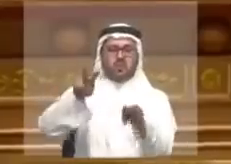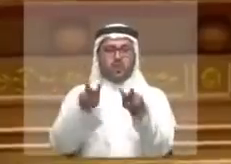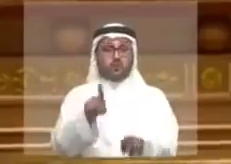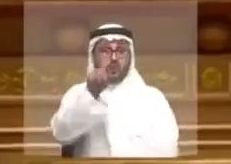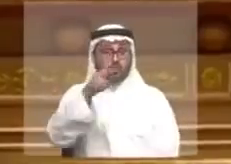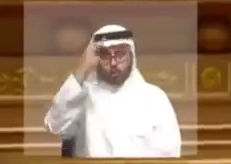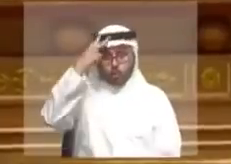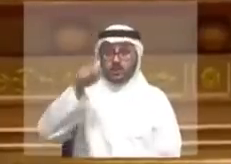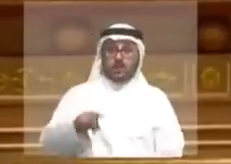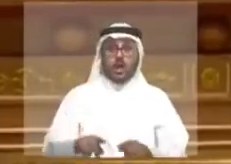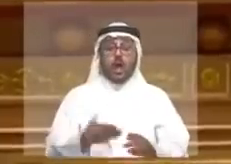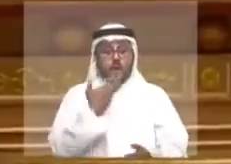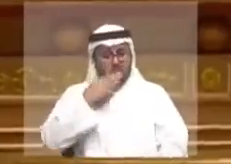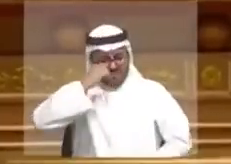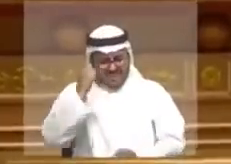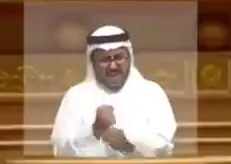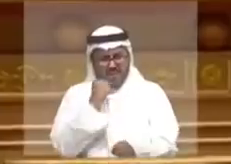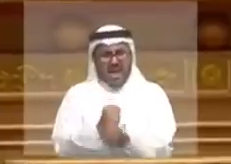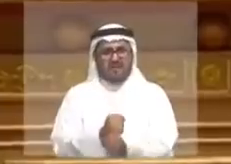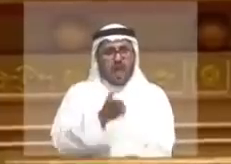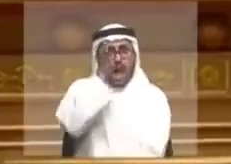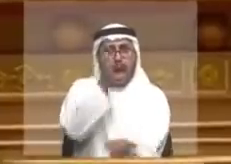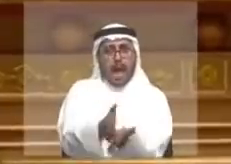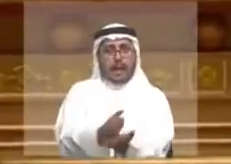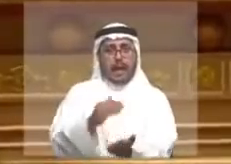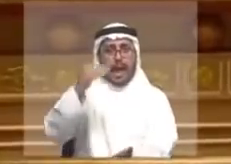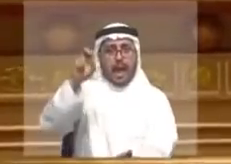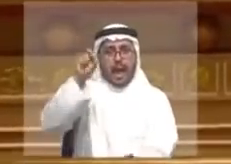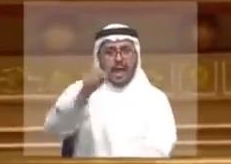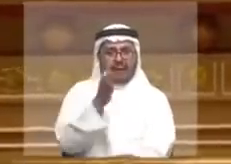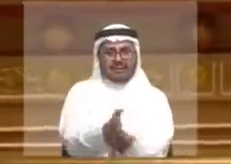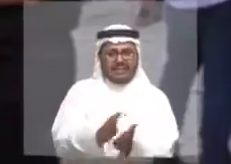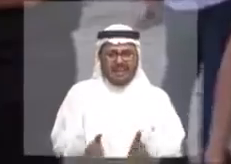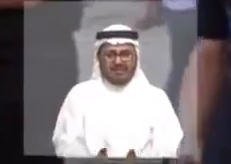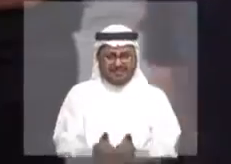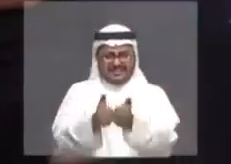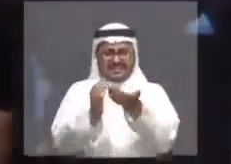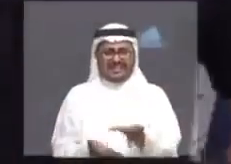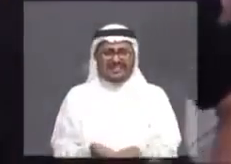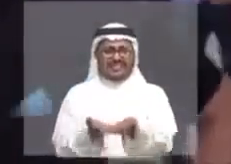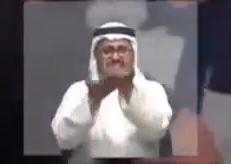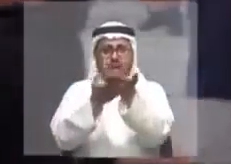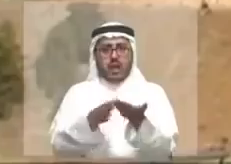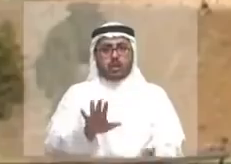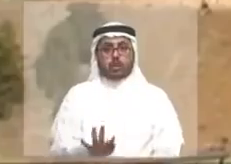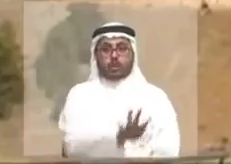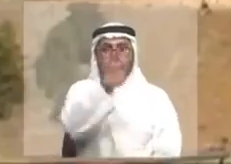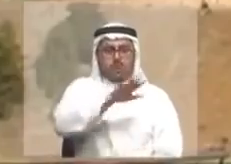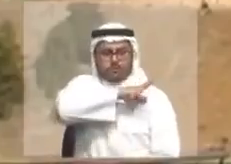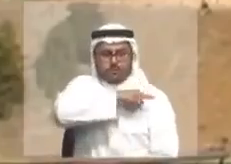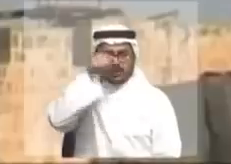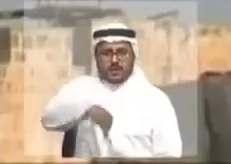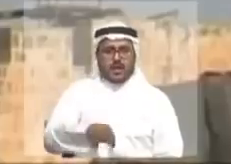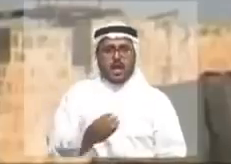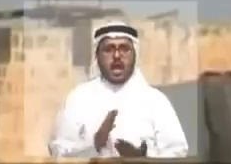والمملكة تبذل جهودا جبارة في نصرة الحق والشعب الفلسطيني وحماية المقدسات الدينية وإعطاء